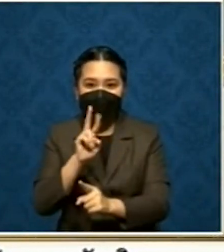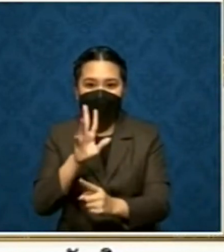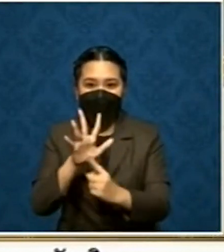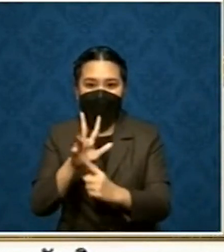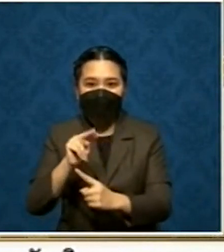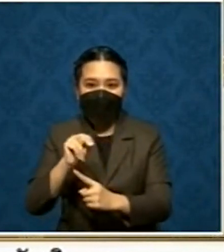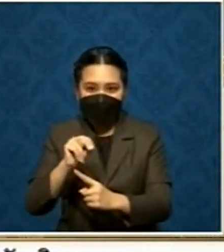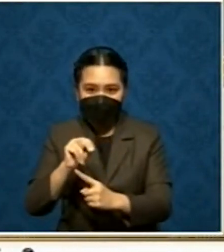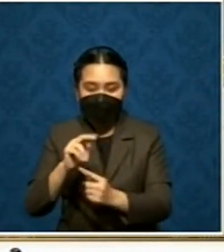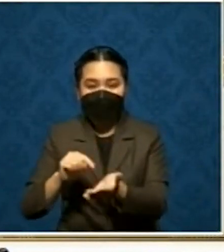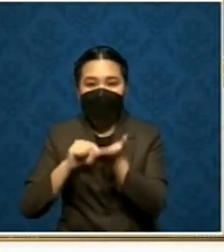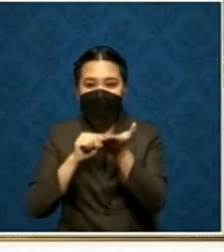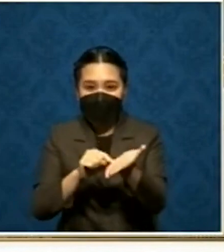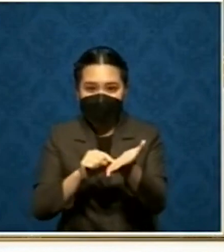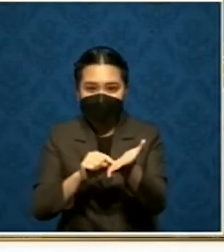ิตอนายาด้วย